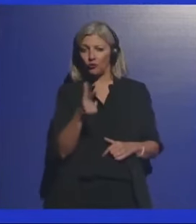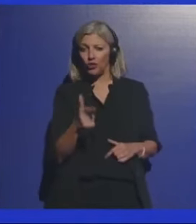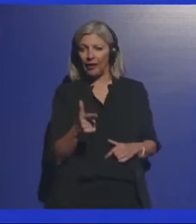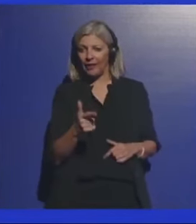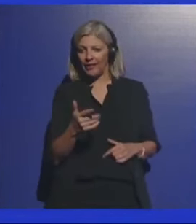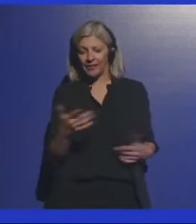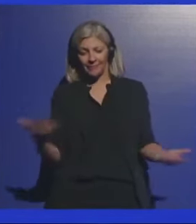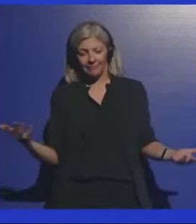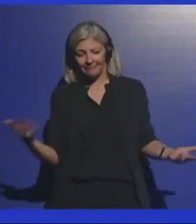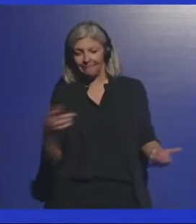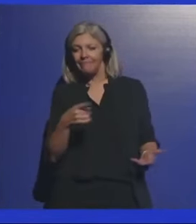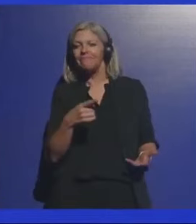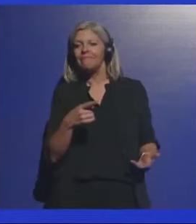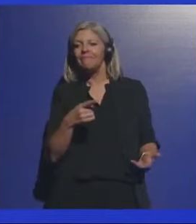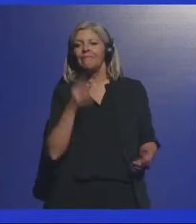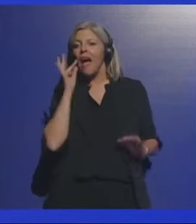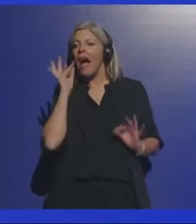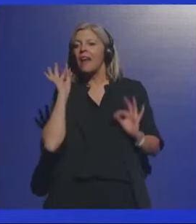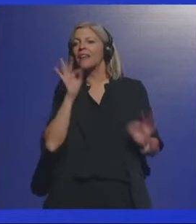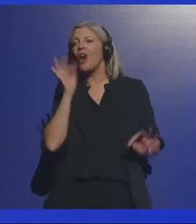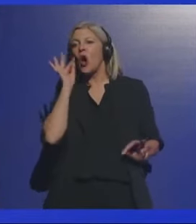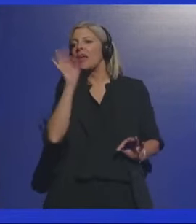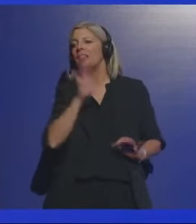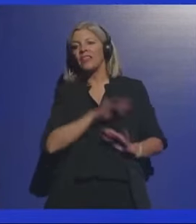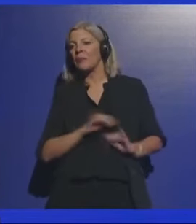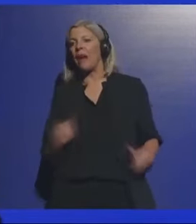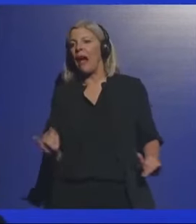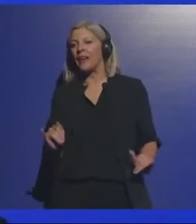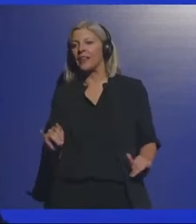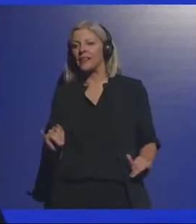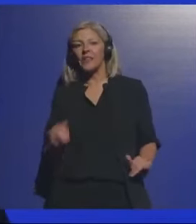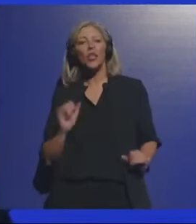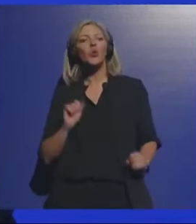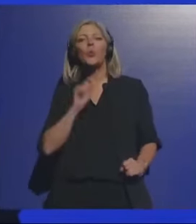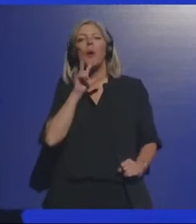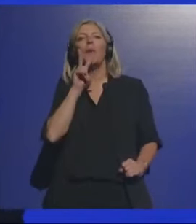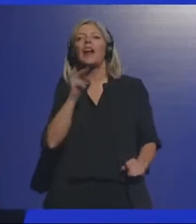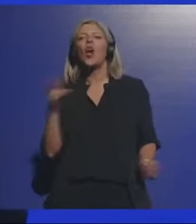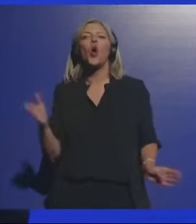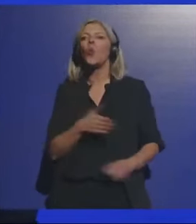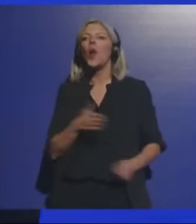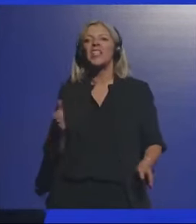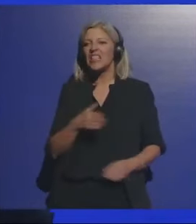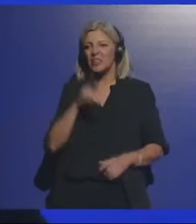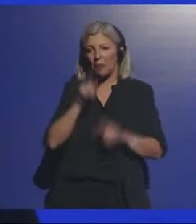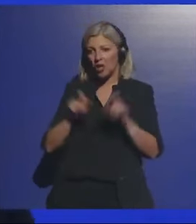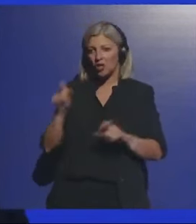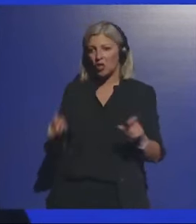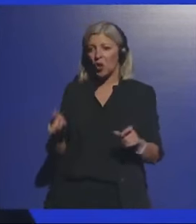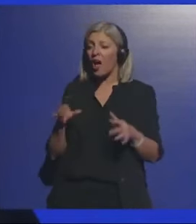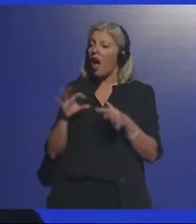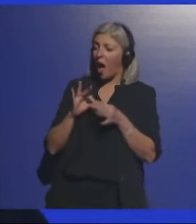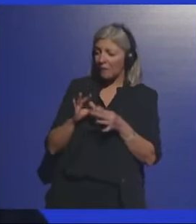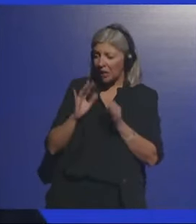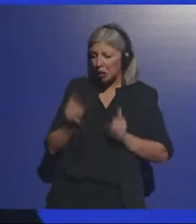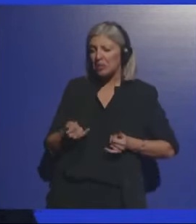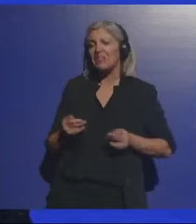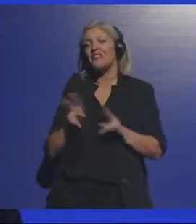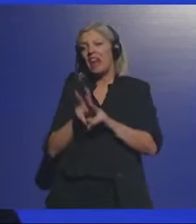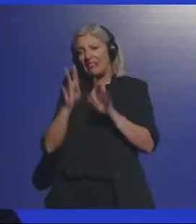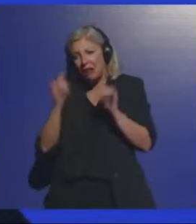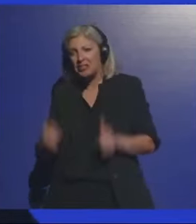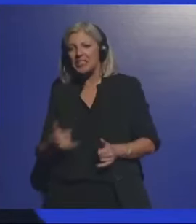potrai mai avere quello che tutto il mondo ti può dare puoi parlare con chiunque chiunque sarà per te più di un amico più di un fratello